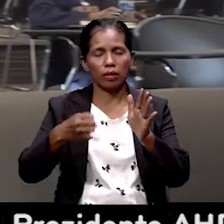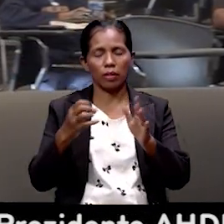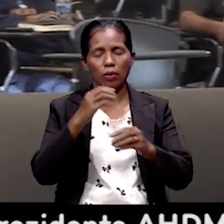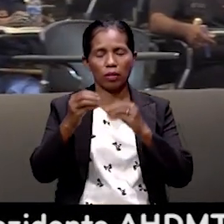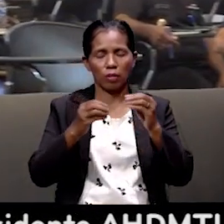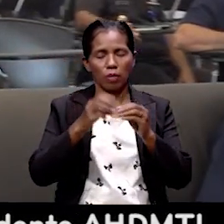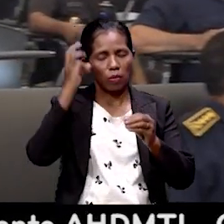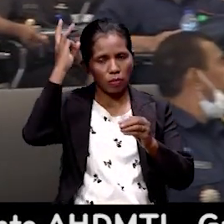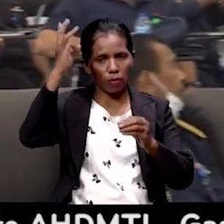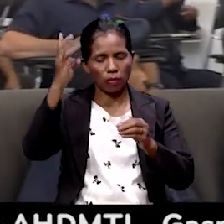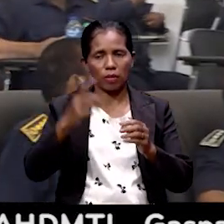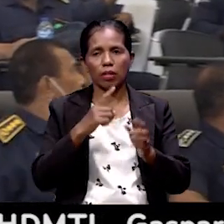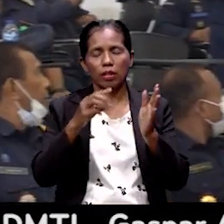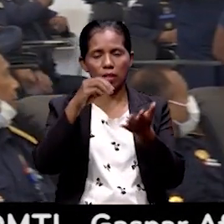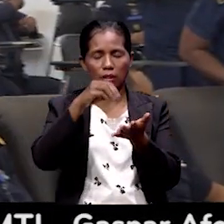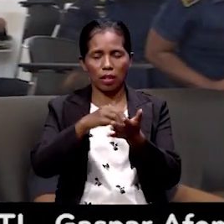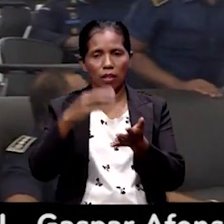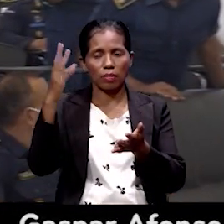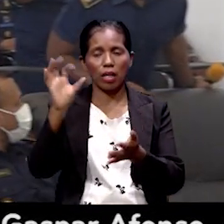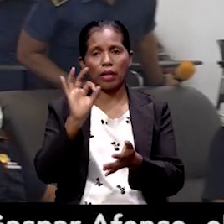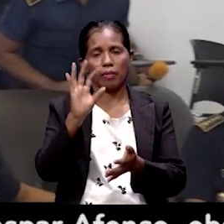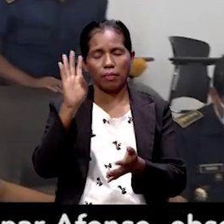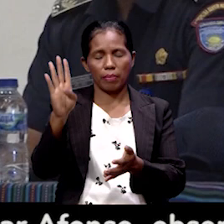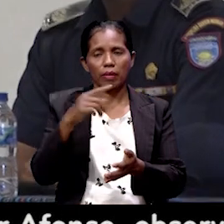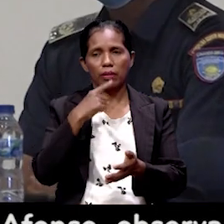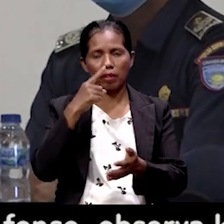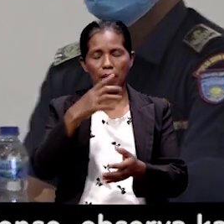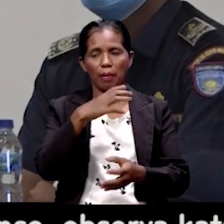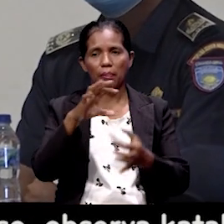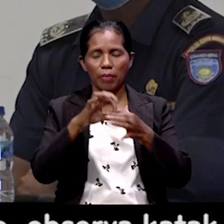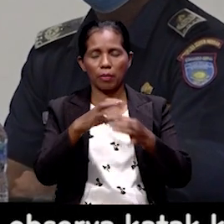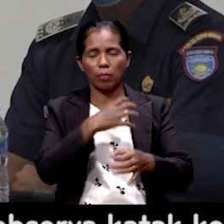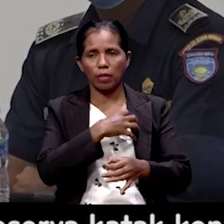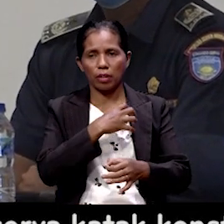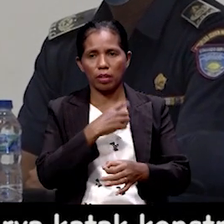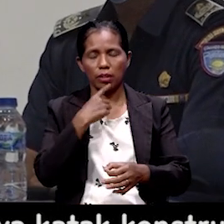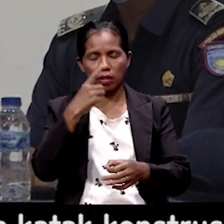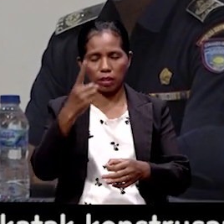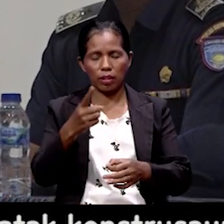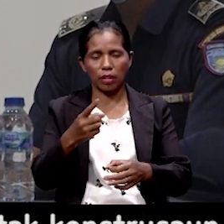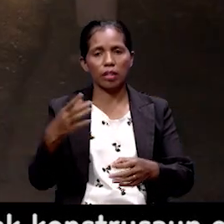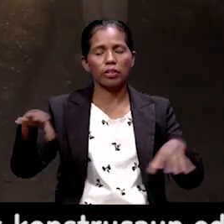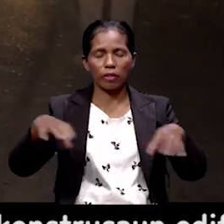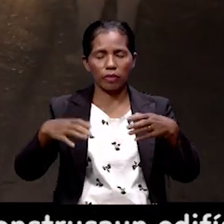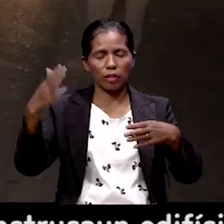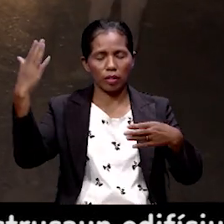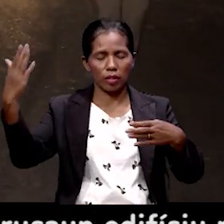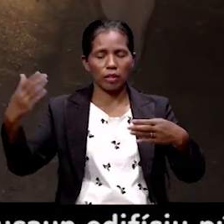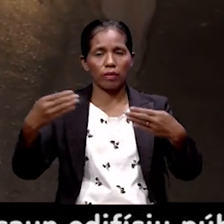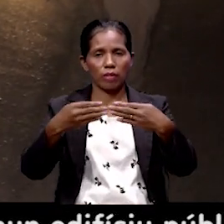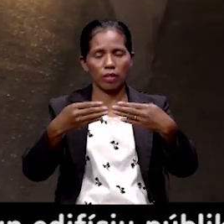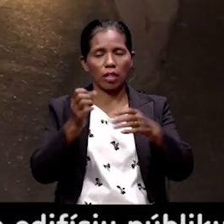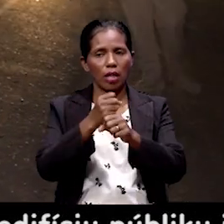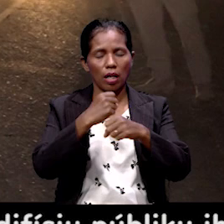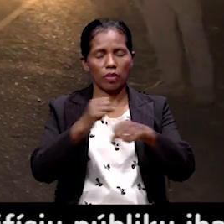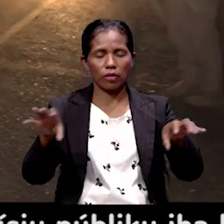preocupação público na balança e a rede social, o de um membro Penitele Sira Katak, Penitele e a Fronteira halo serviço la los.